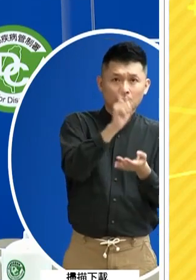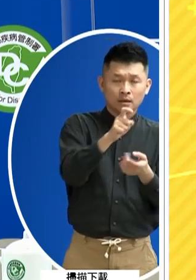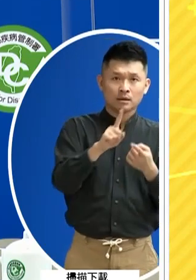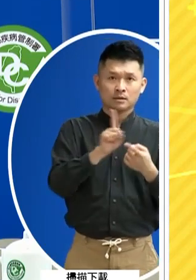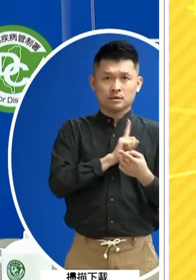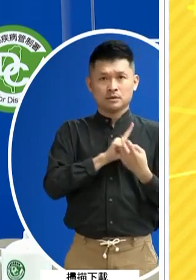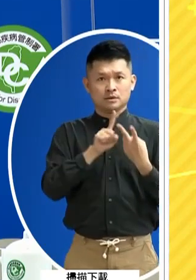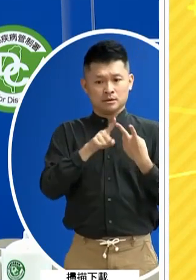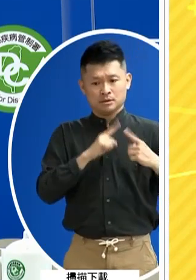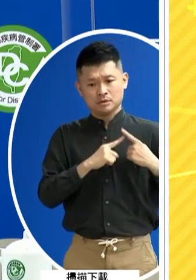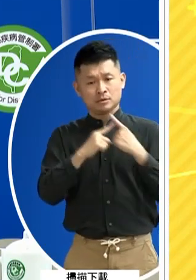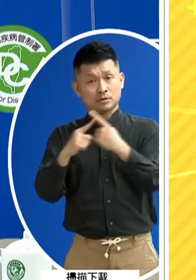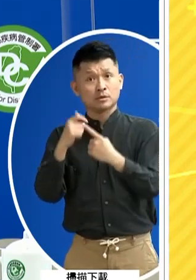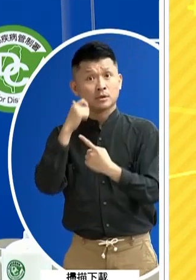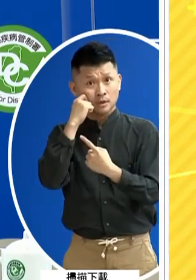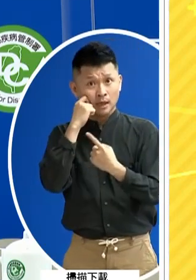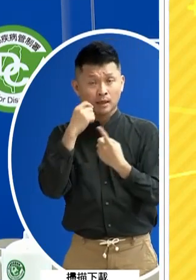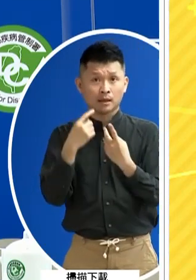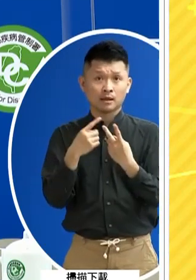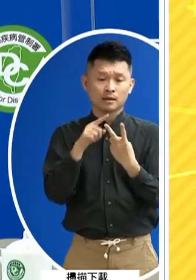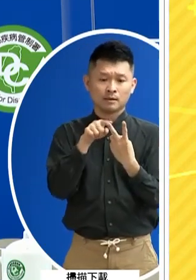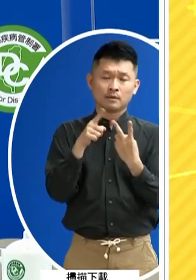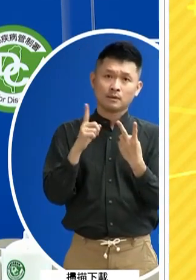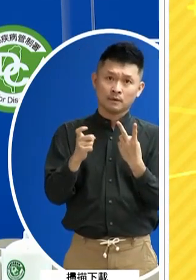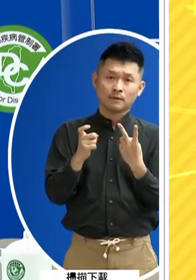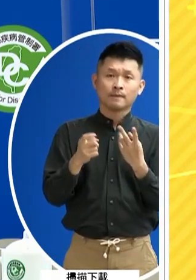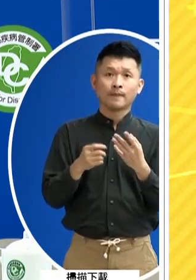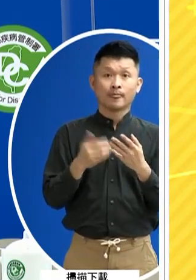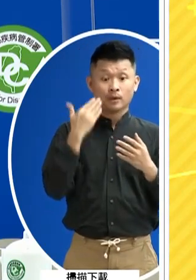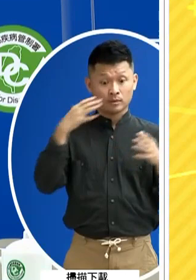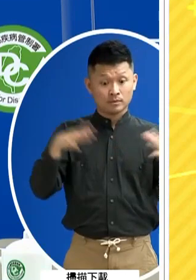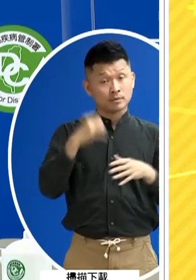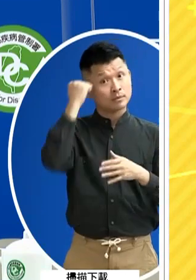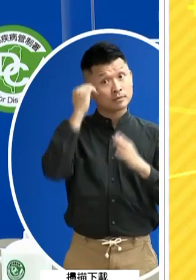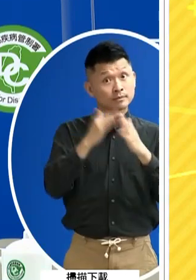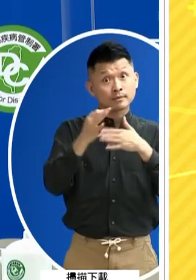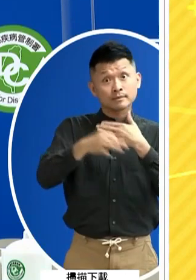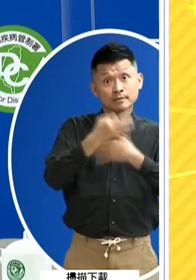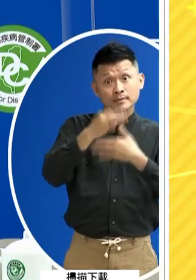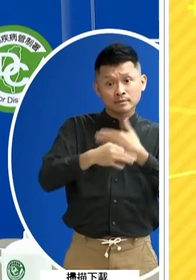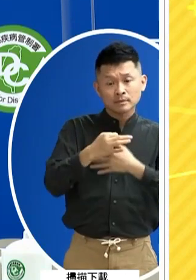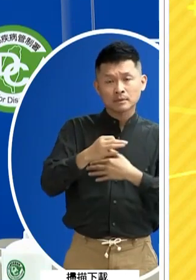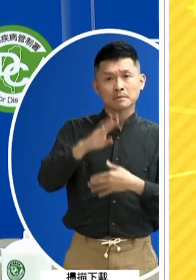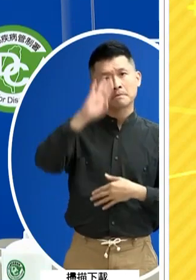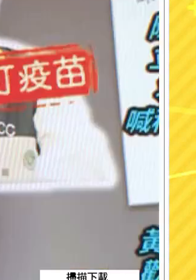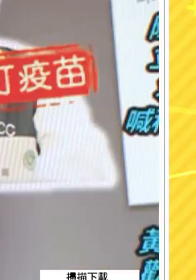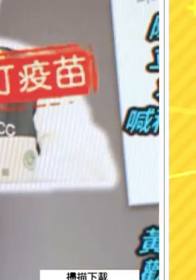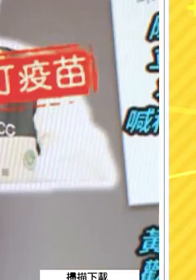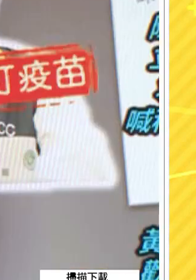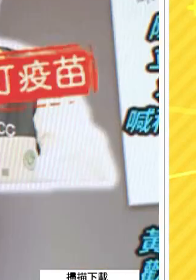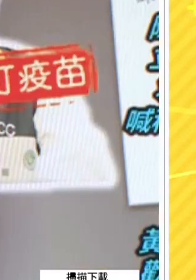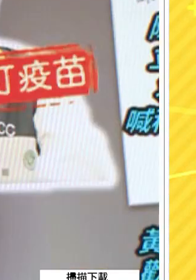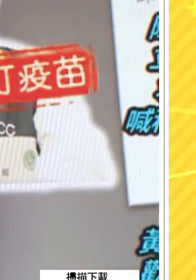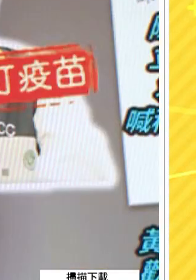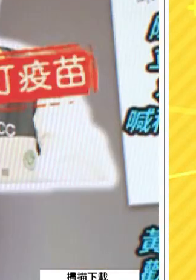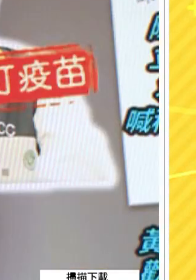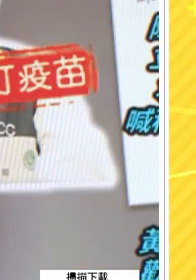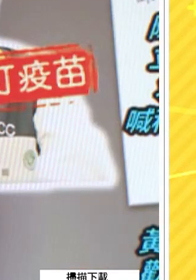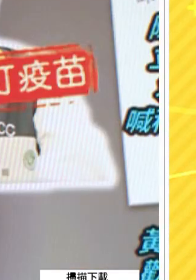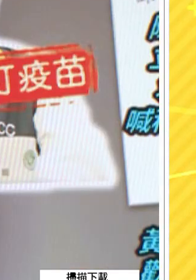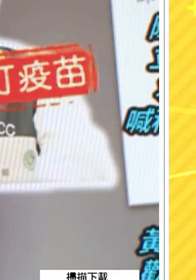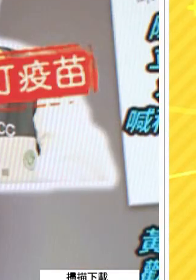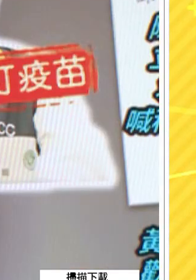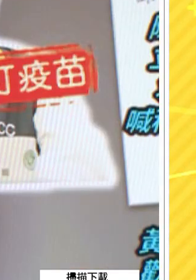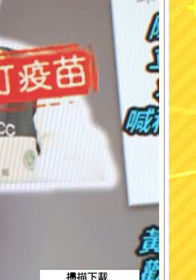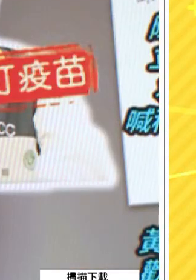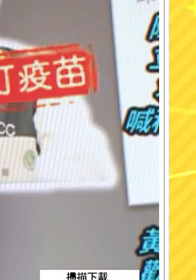有国家要快筛随便买就有，要药随便买就有，只有台湾什么都没有，然后惜药如命，草菅人